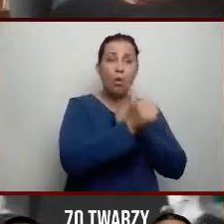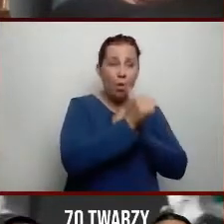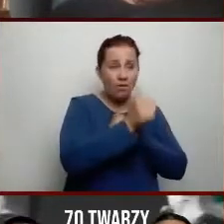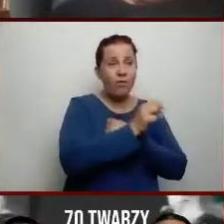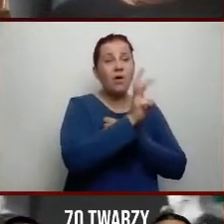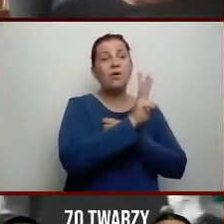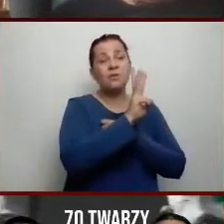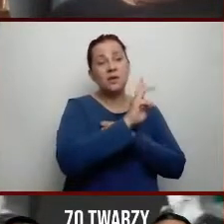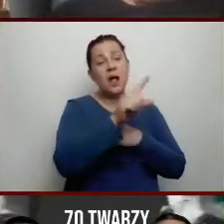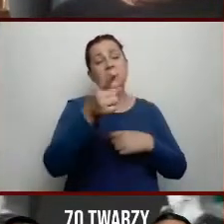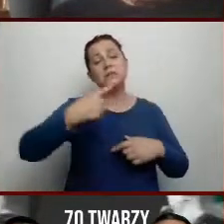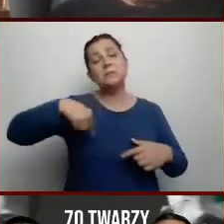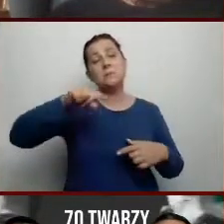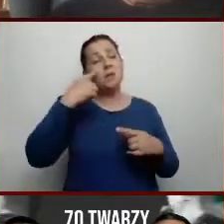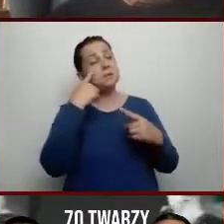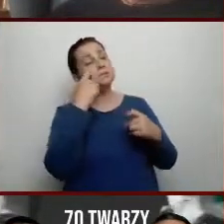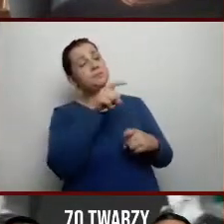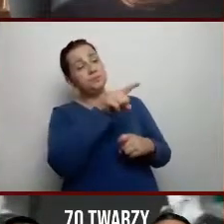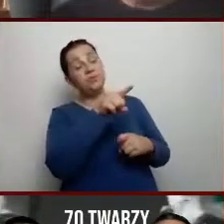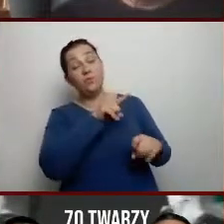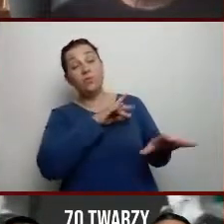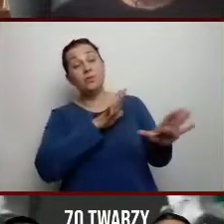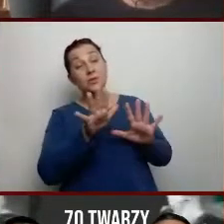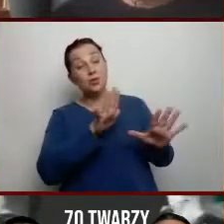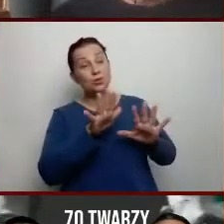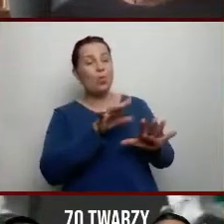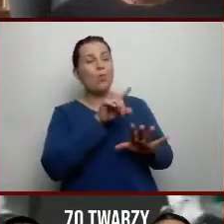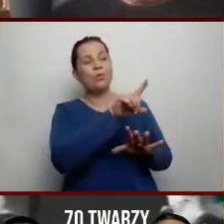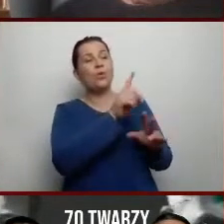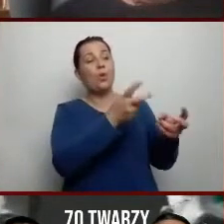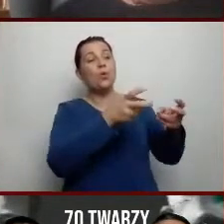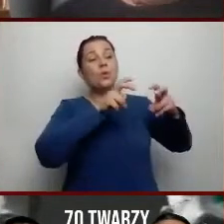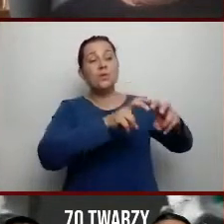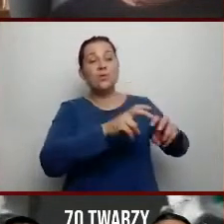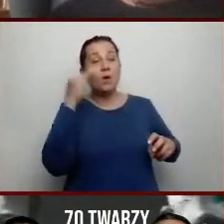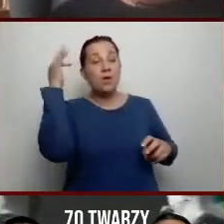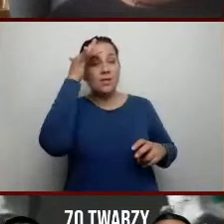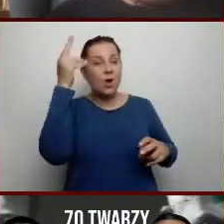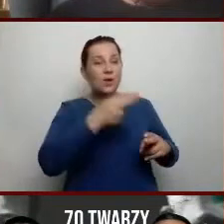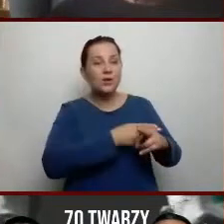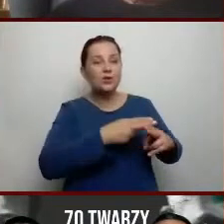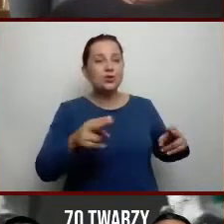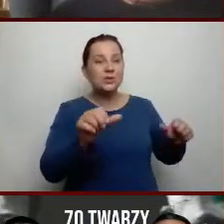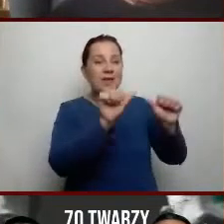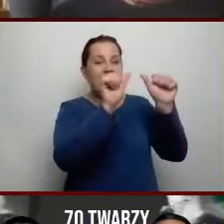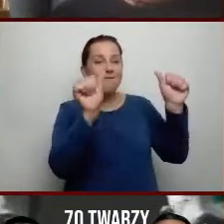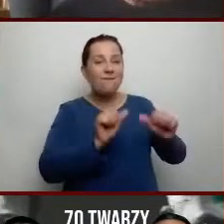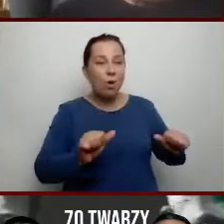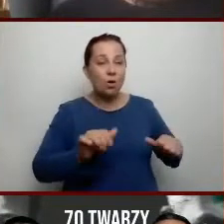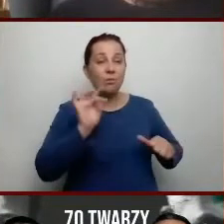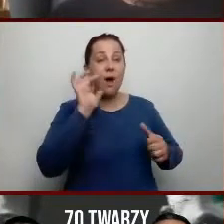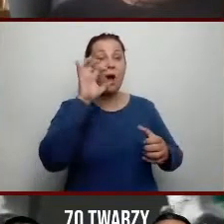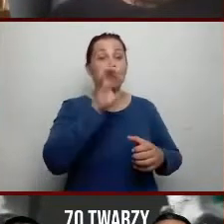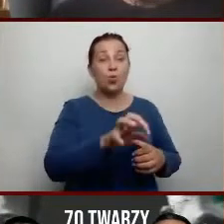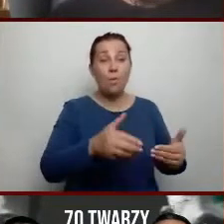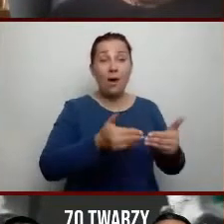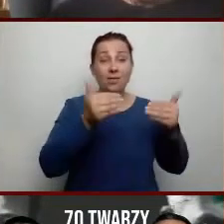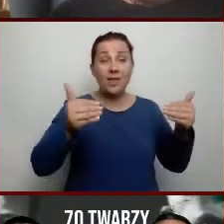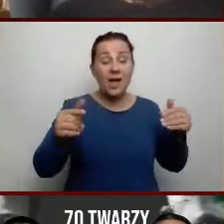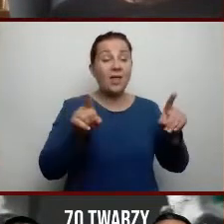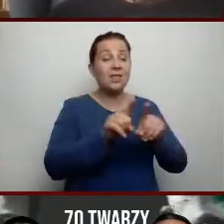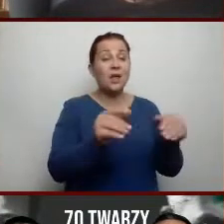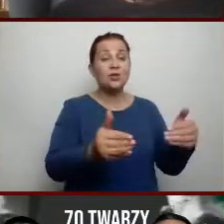Witkacego postrzegamy właśnie w ten sposób. Jest twórcą teorii czystej formy w teatrze, jest reformatorem